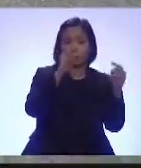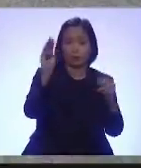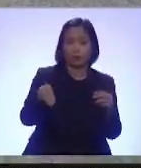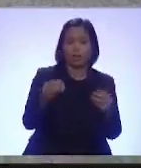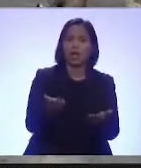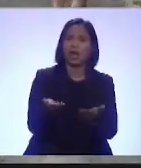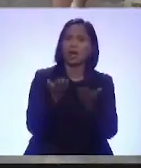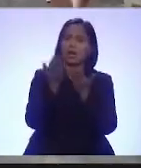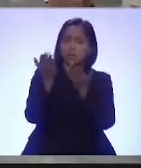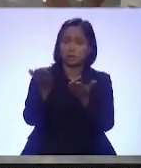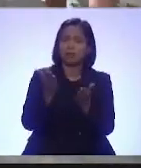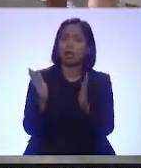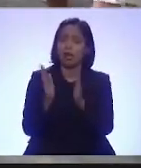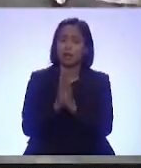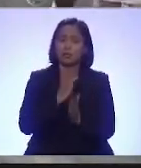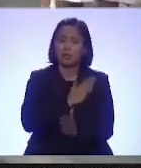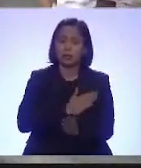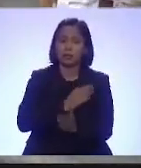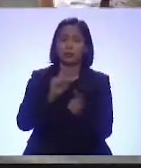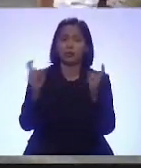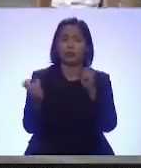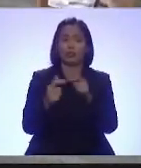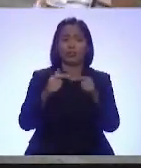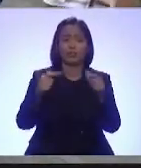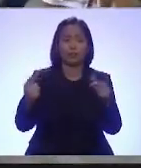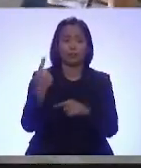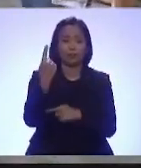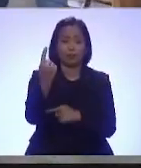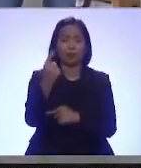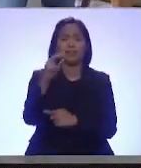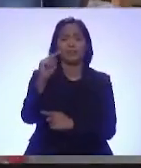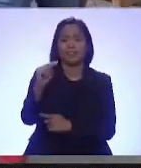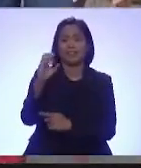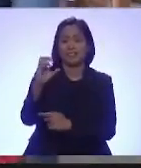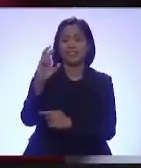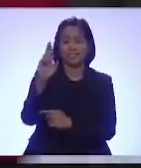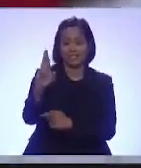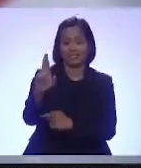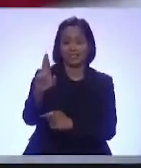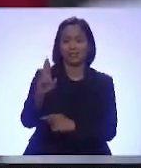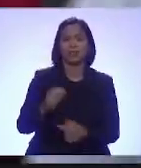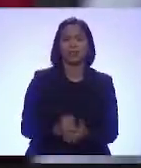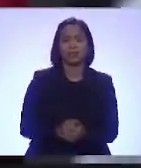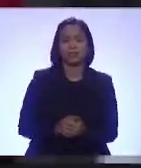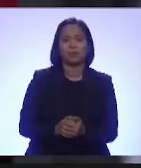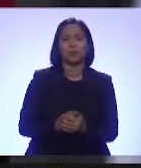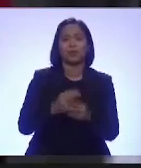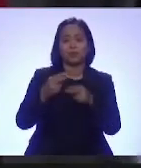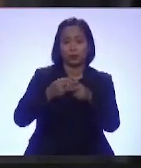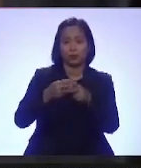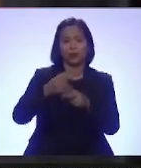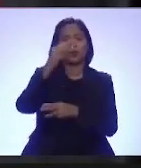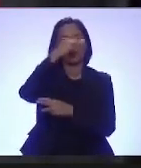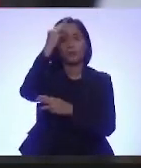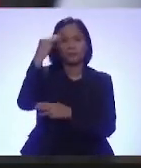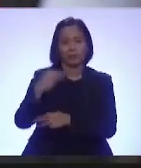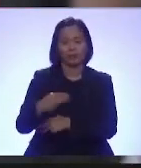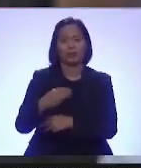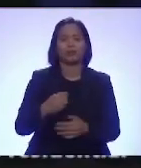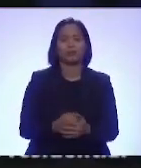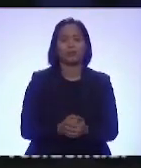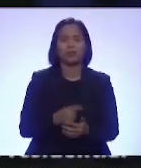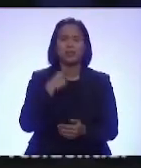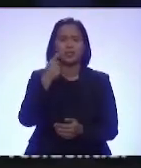humihiling na isailalim na sa Alert Level 1 ng National Capital Region o NCR sa pagpasok ng buwan ng Marso. Sinabi